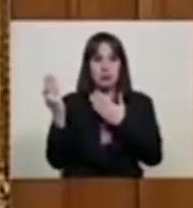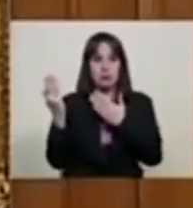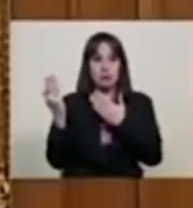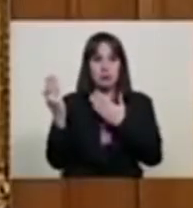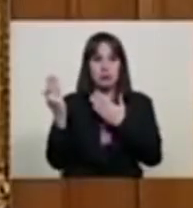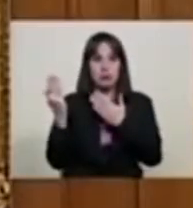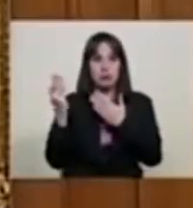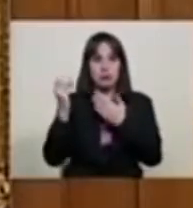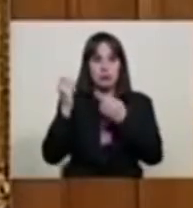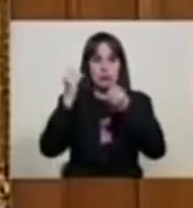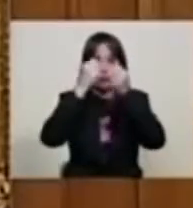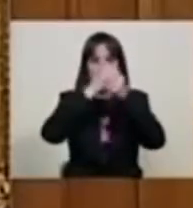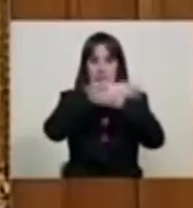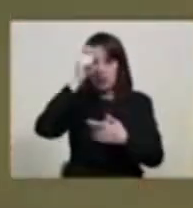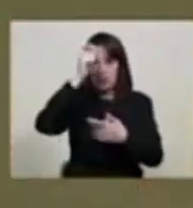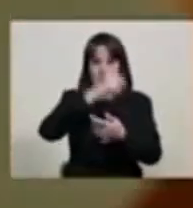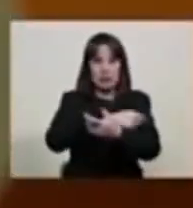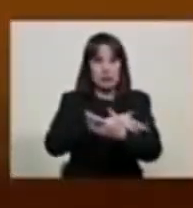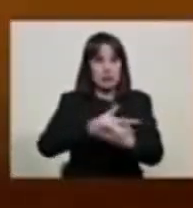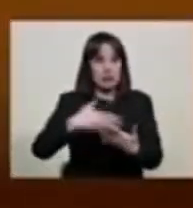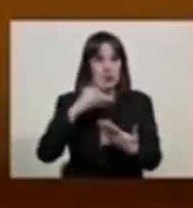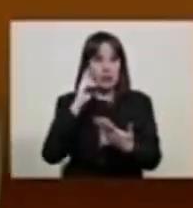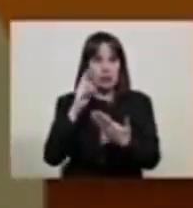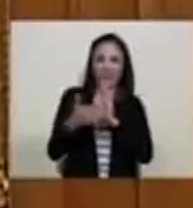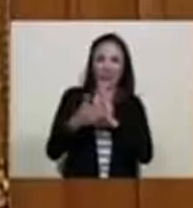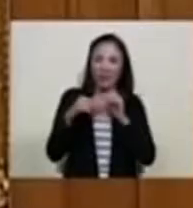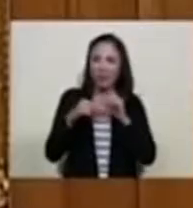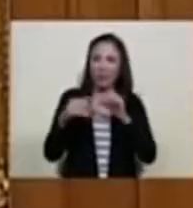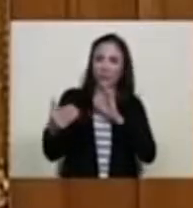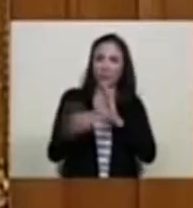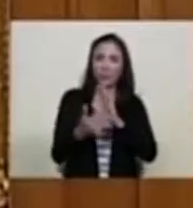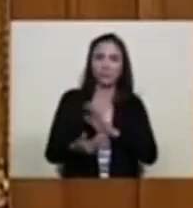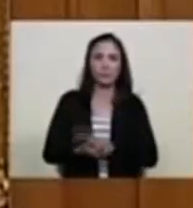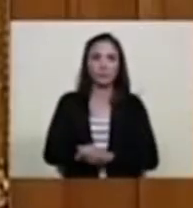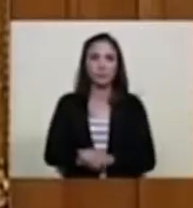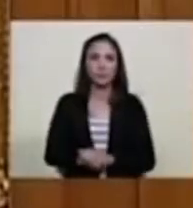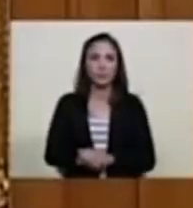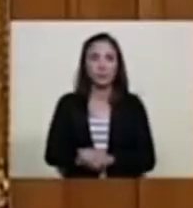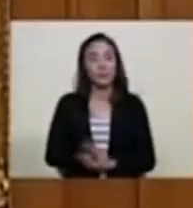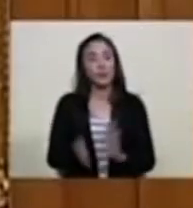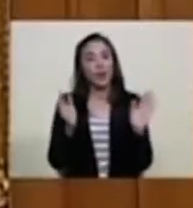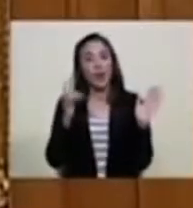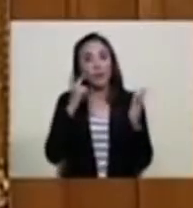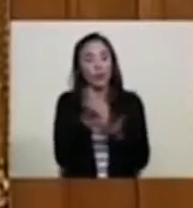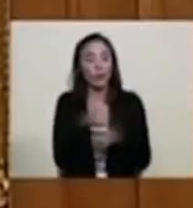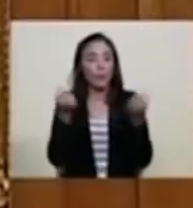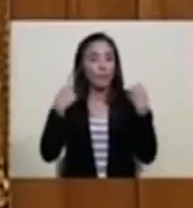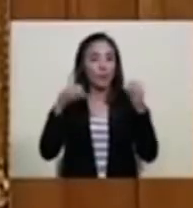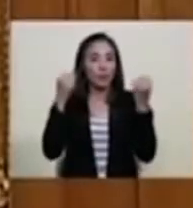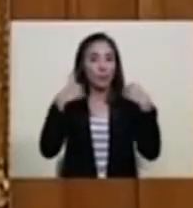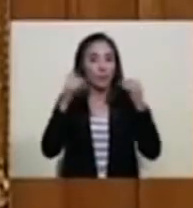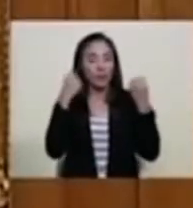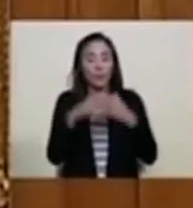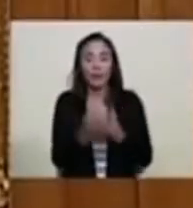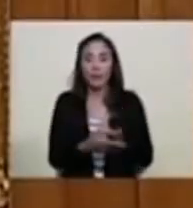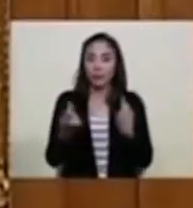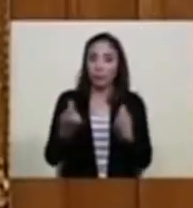pétrole, a déclaré Lay à la mi-septembre. La situation au Venezuela pourrait se détériorer encore plus rapidement.